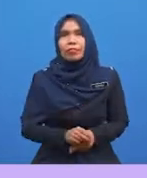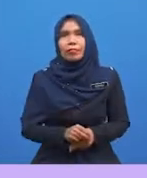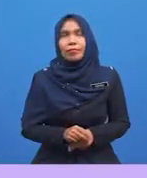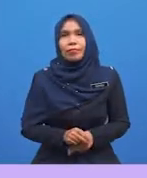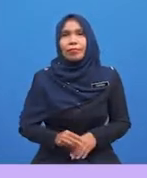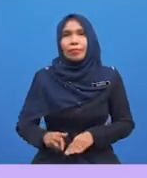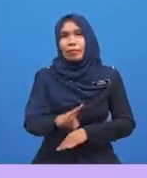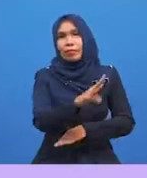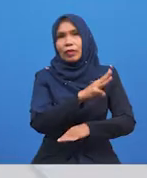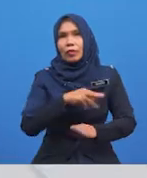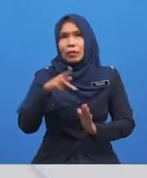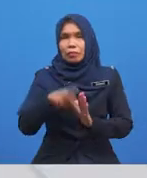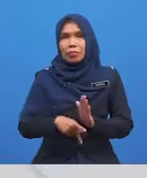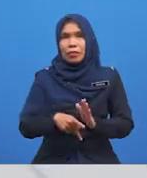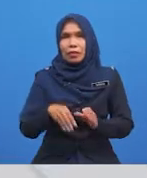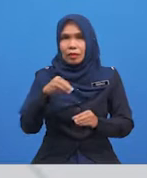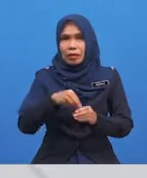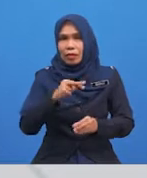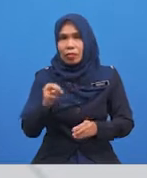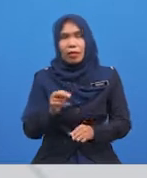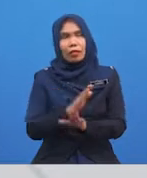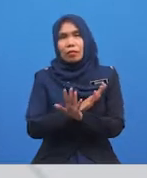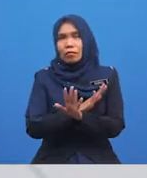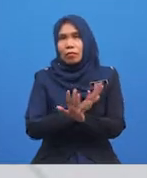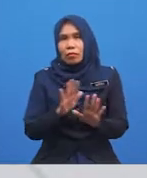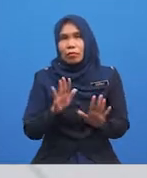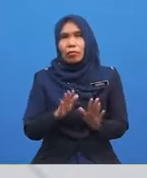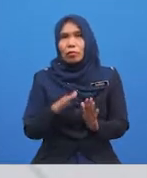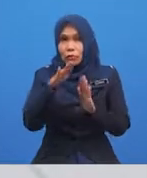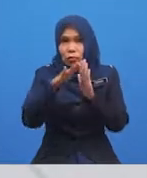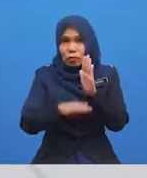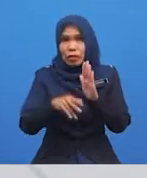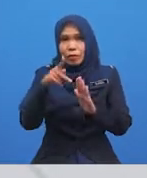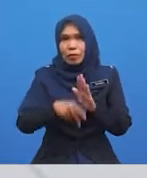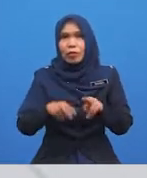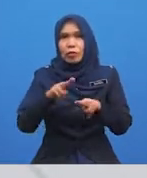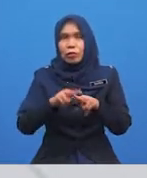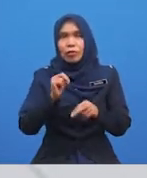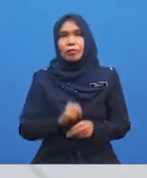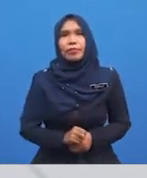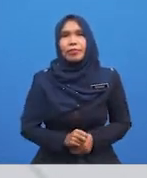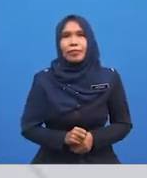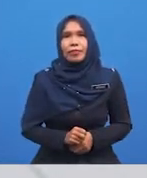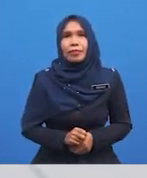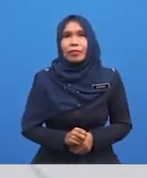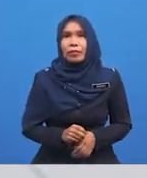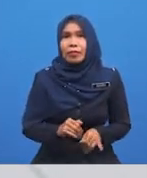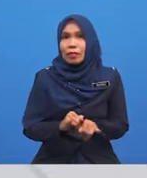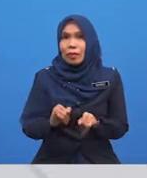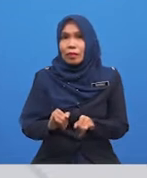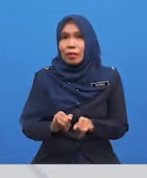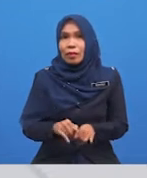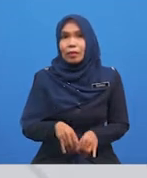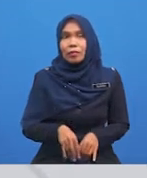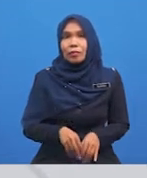sosial yang lengkap. Murid-murid, sekiranya murid-murid diberi pilihan untuk memilih kawasan